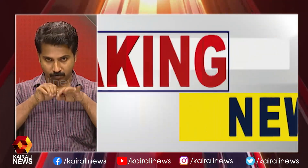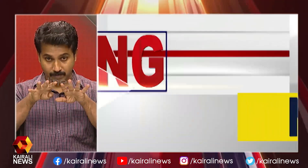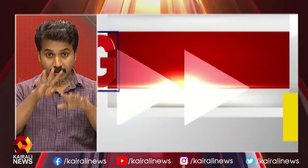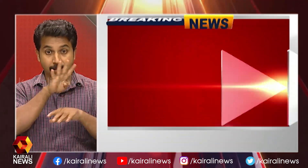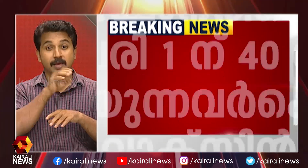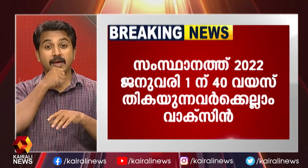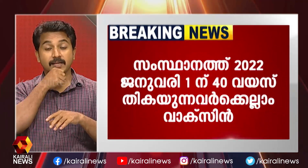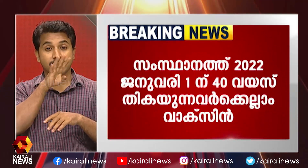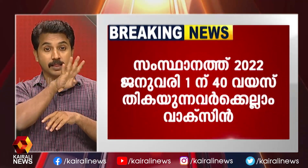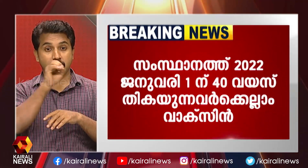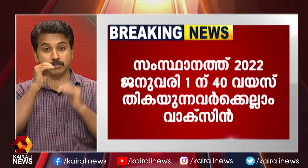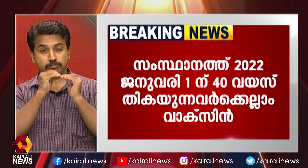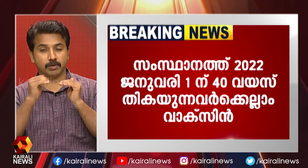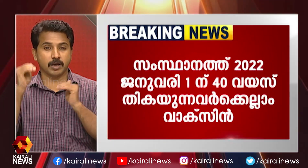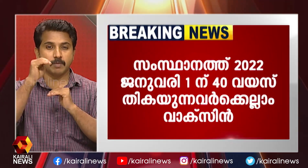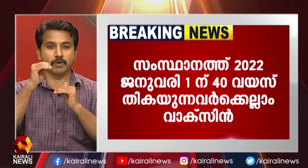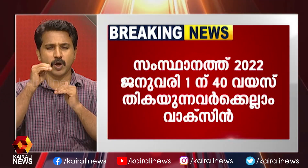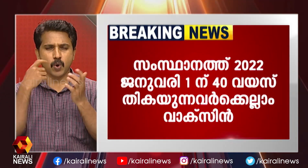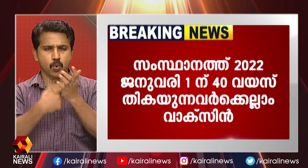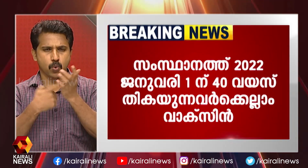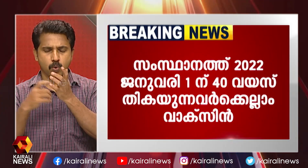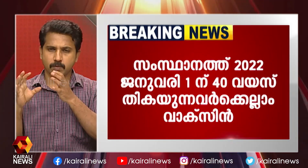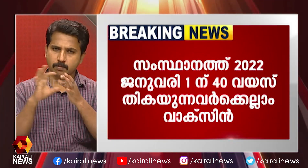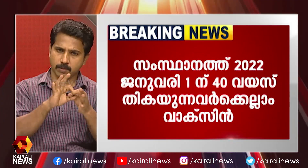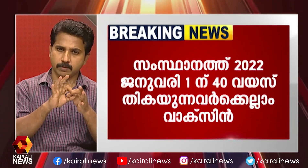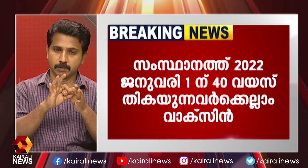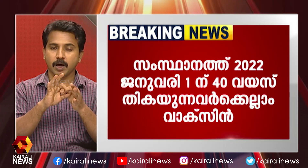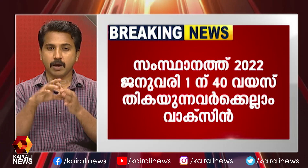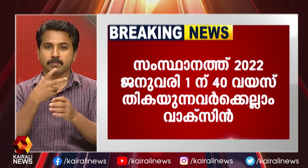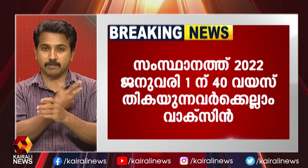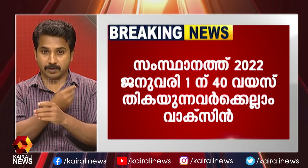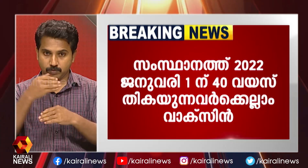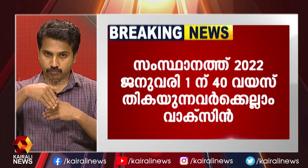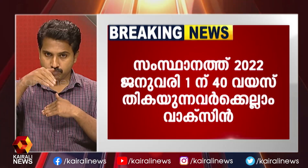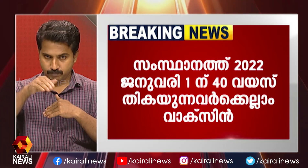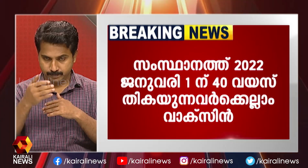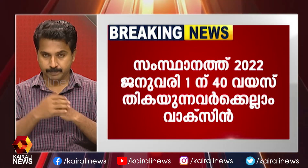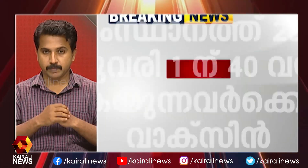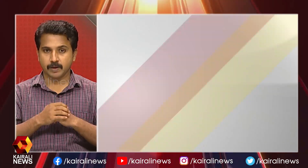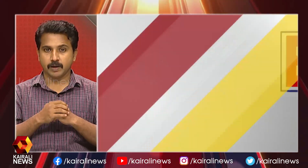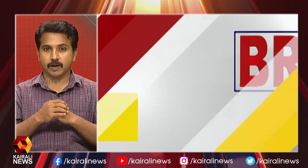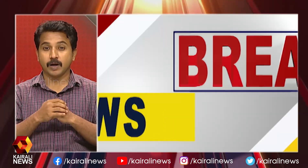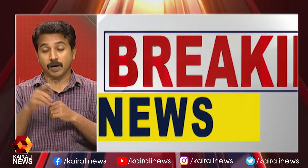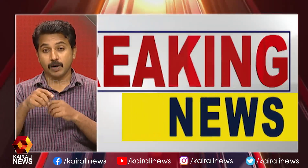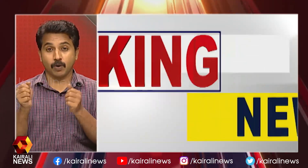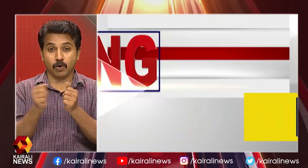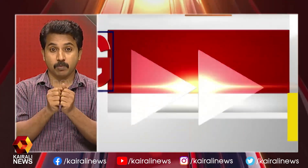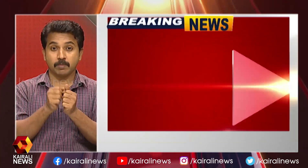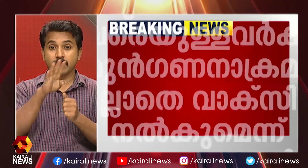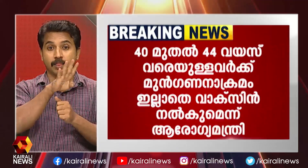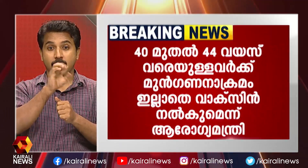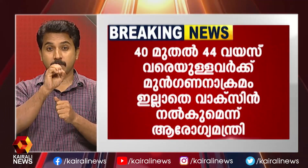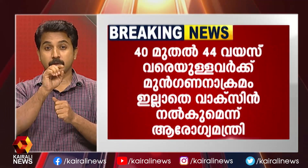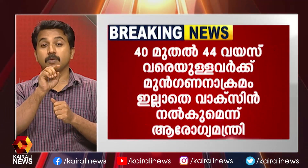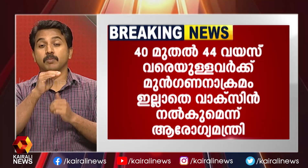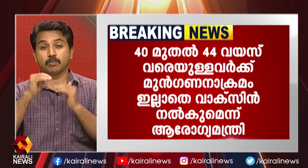മുകളിലുള്ളവർക്ക് വാക്സിനേഷൻ നിലവിലുള്ള മാർഗനിർദ്ദേശം അനുസരിച്ച് തന്നെ തുടരുന്നതായിരിക്കും. അതുകൊണ്ട് തന്നെ നിലവിൽ ഇപ്പോൾ 40 മുകളിൽ